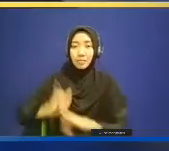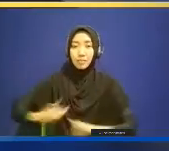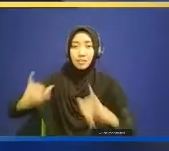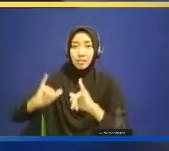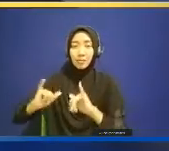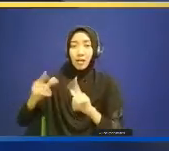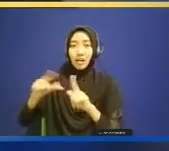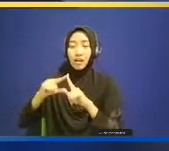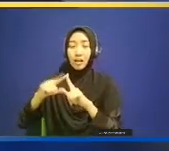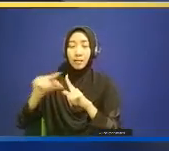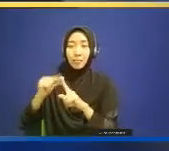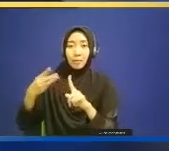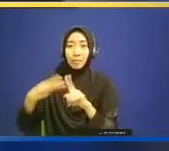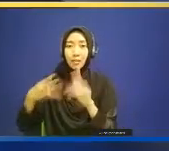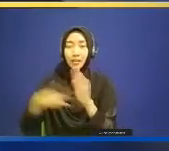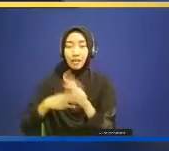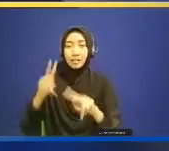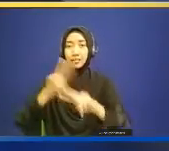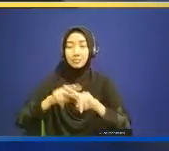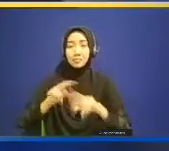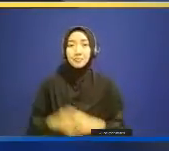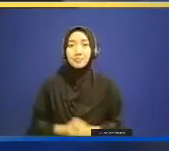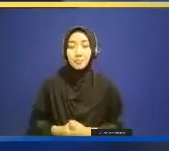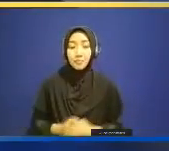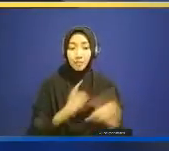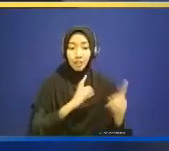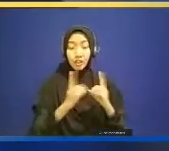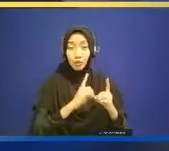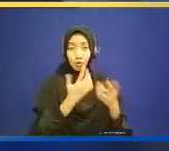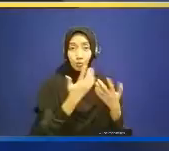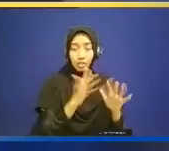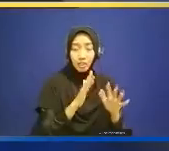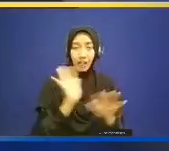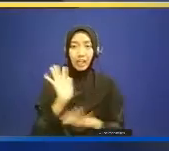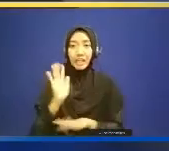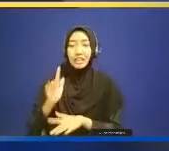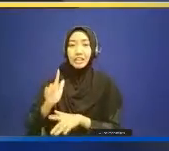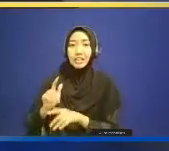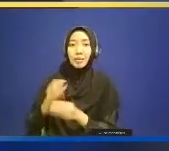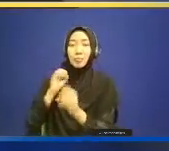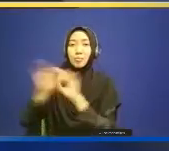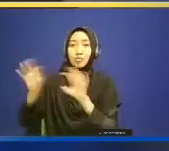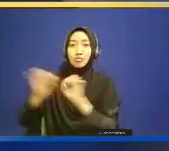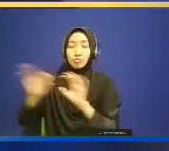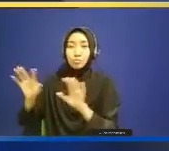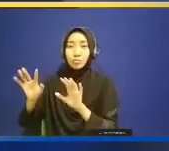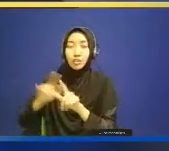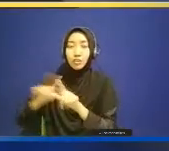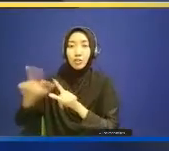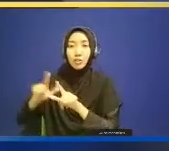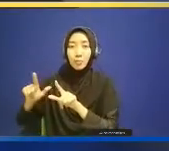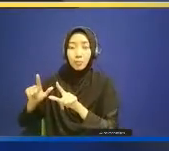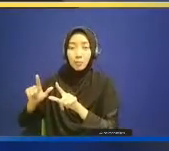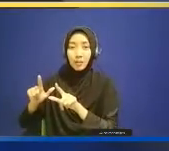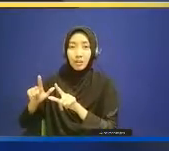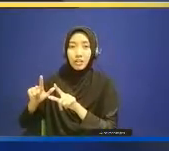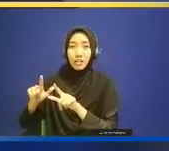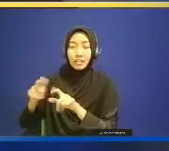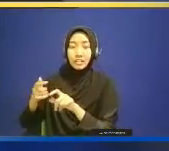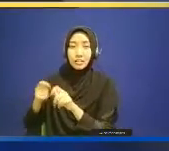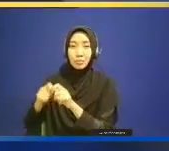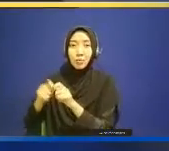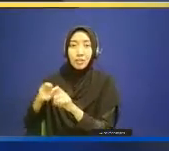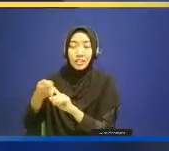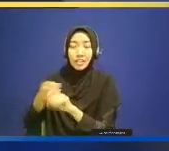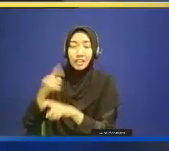usai diskusi panel kami akan menghubungkan pemenang kompetisi fiskal jurno 2021 yang telah diadakan dari